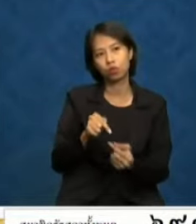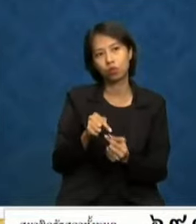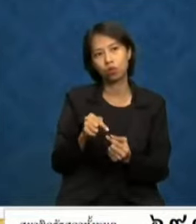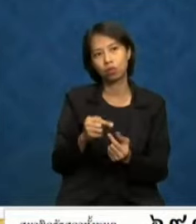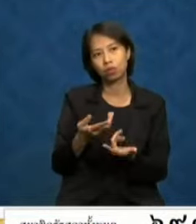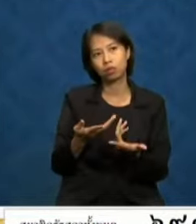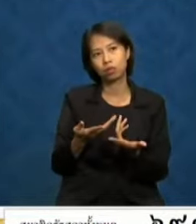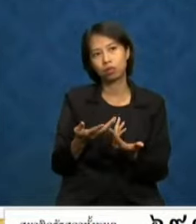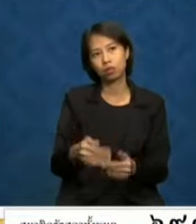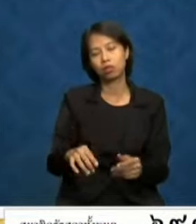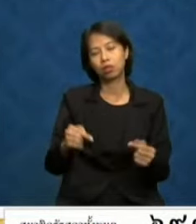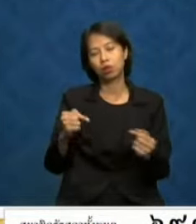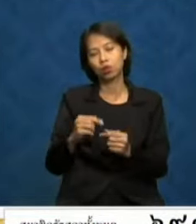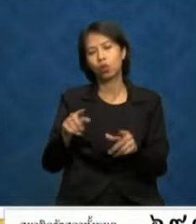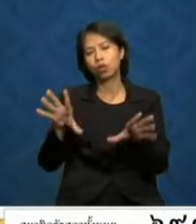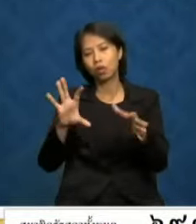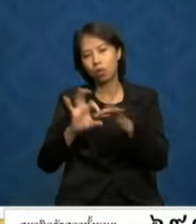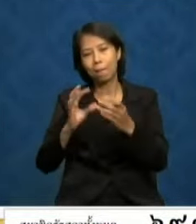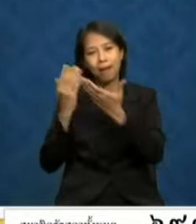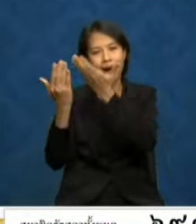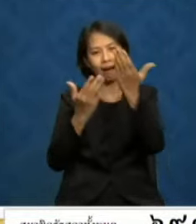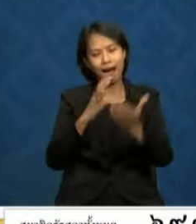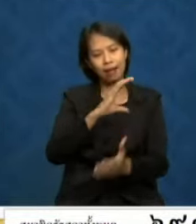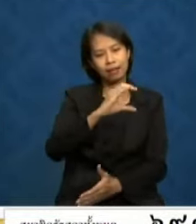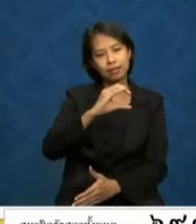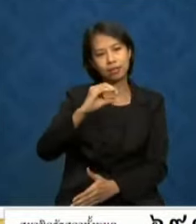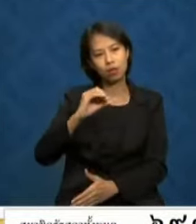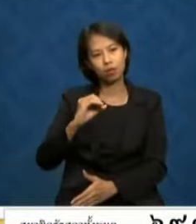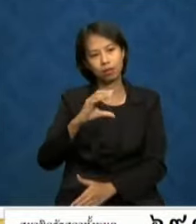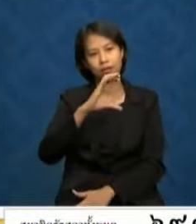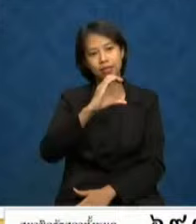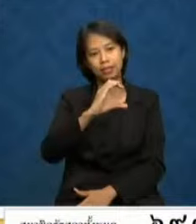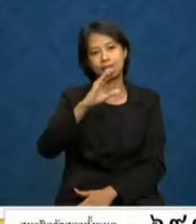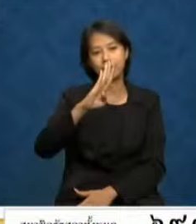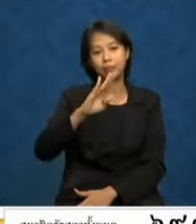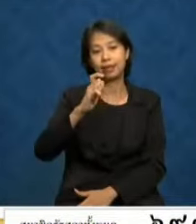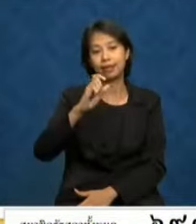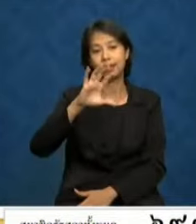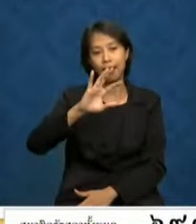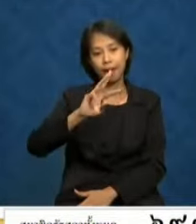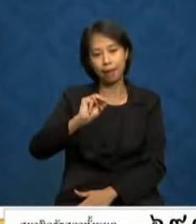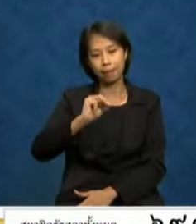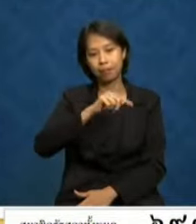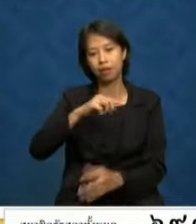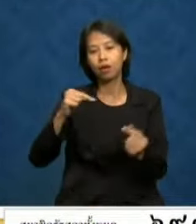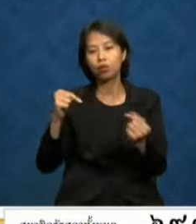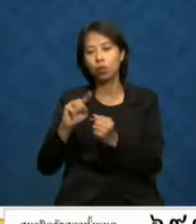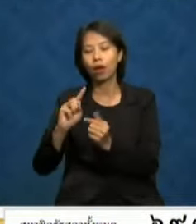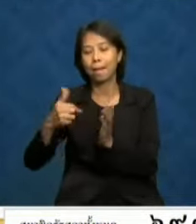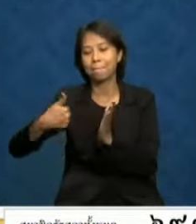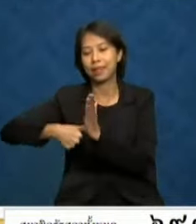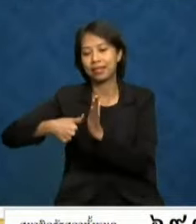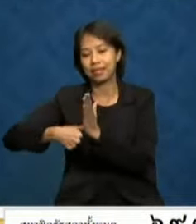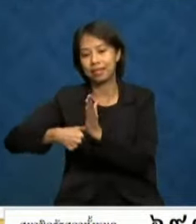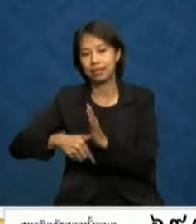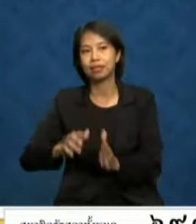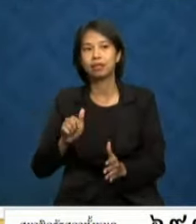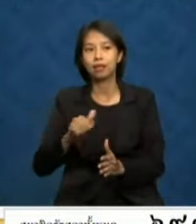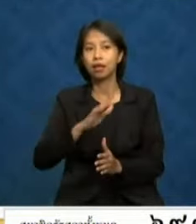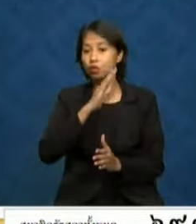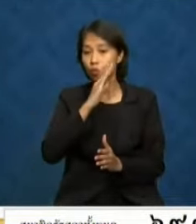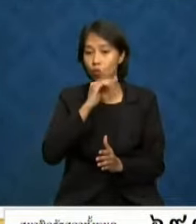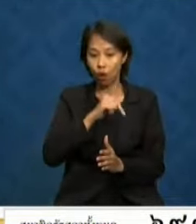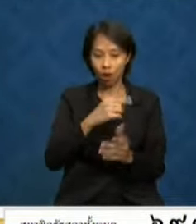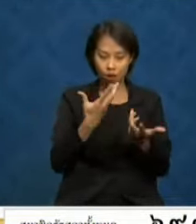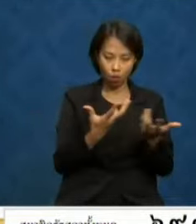คาร์บอนบอร์เดอร์แอดจัสเมนต์หรือว่า CBAM ก็ได้นะครับซึ่งเป็นมาตรการเก็บภาษีคาร์บอนนะครับภาคแดนในกรณีที่